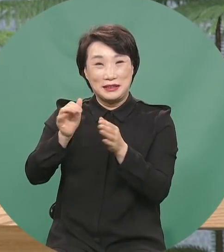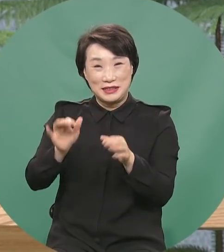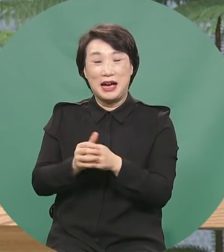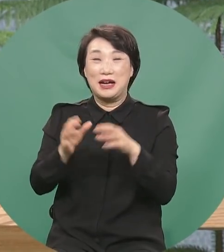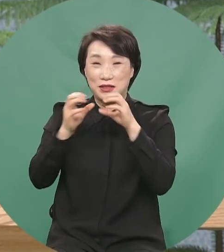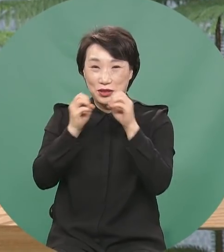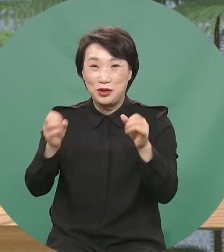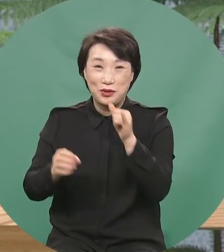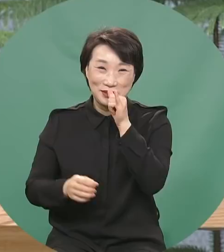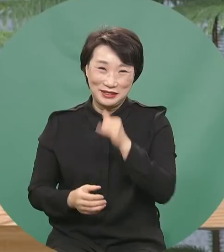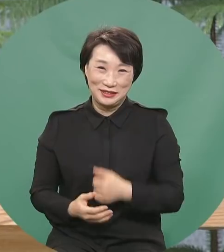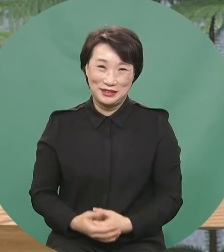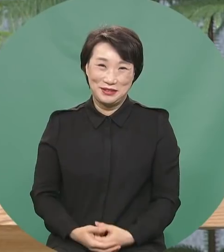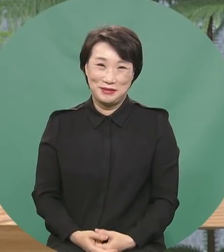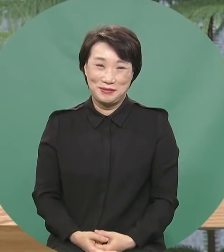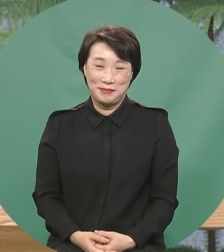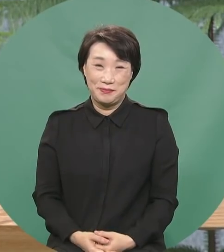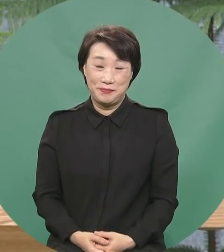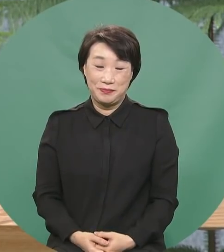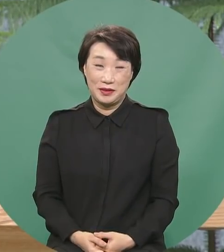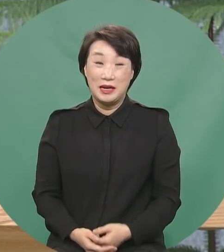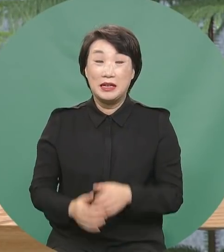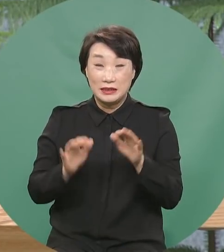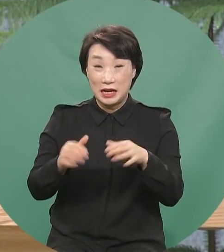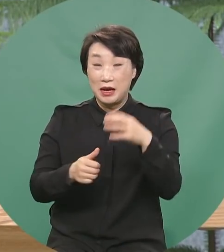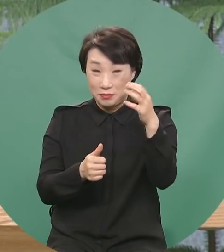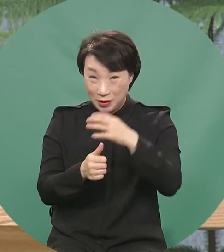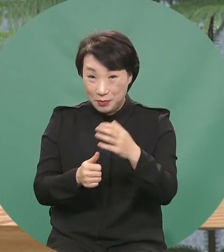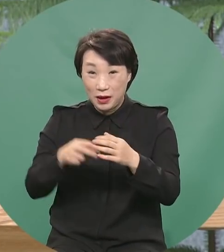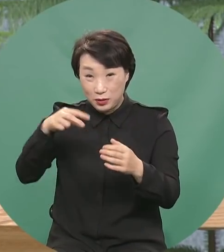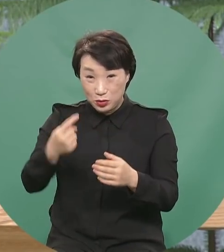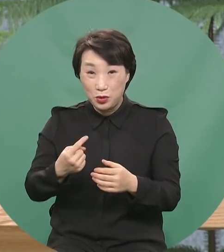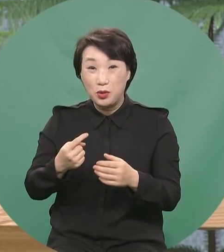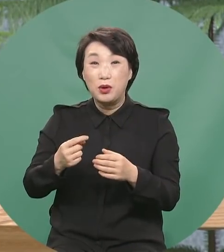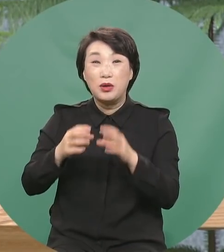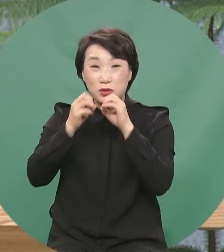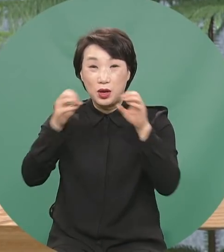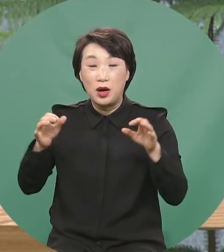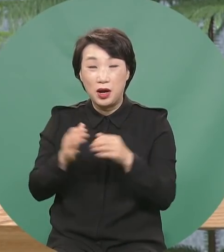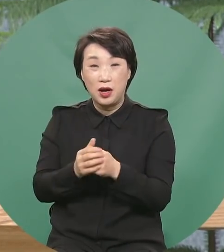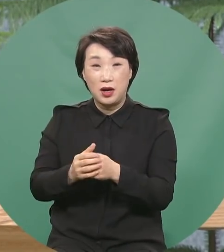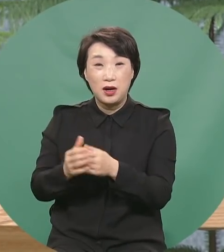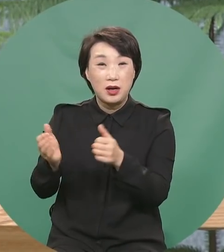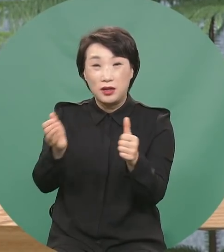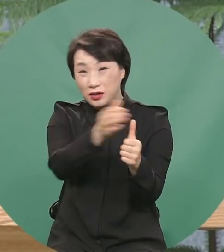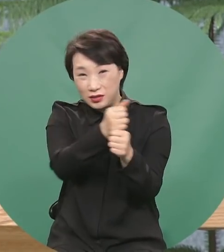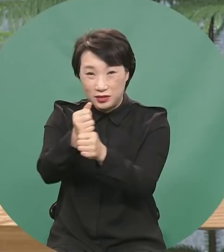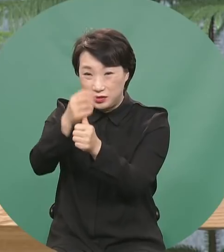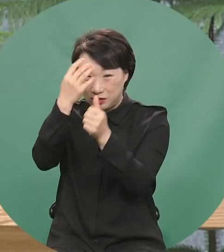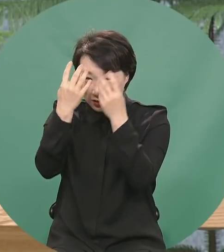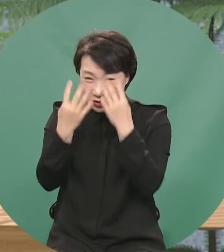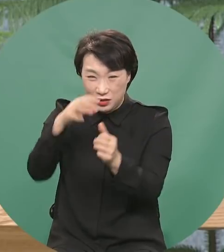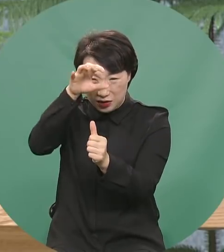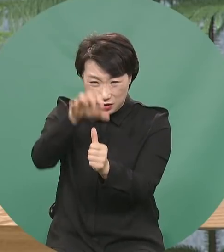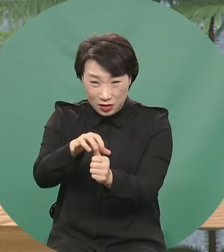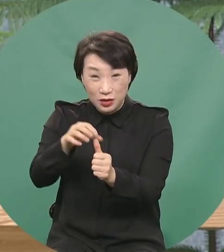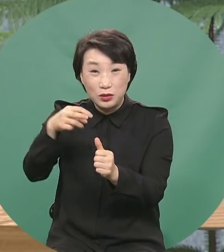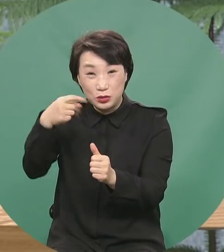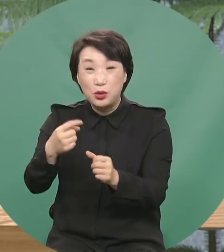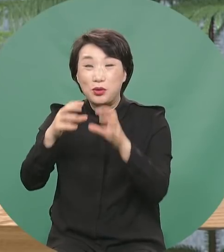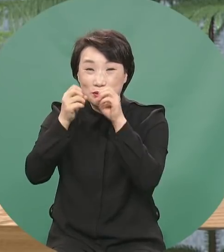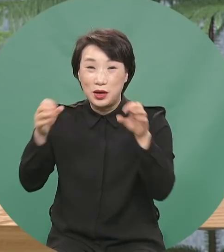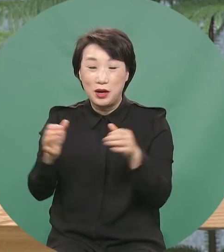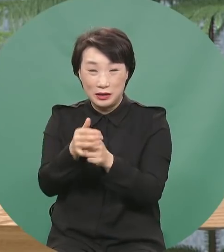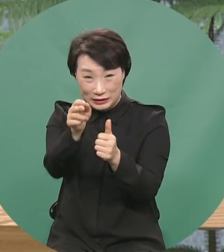악착같이 전하시되 핍박을 받아도 전하고 옥에 가둬도 전하고 채찍에